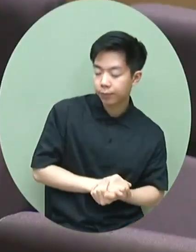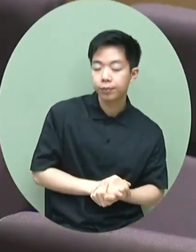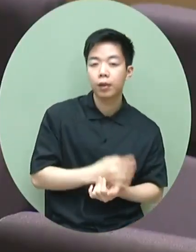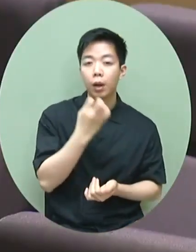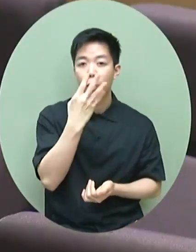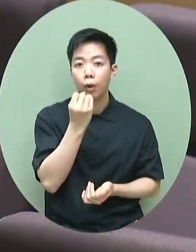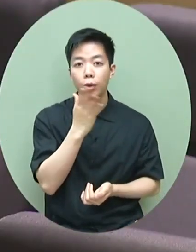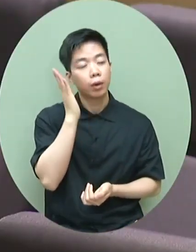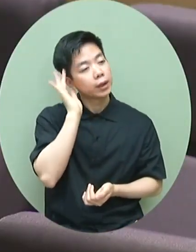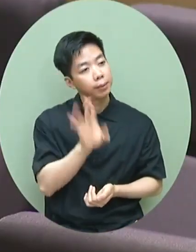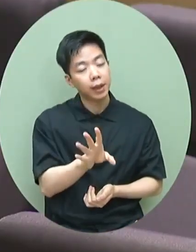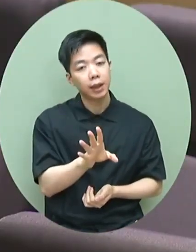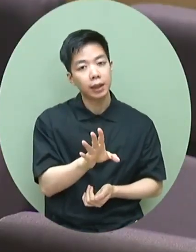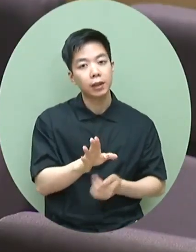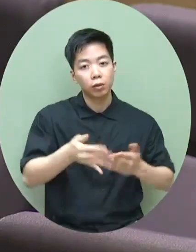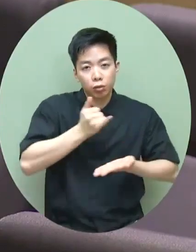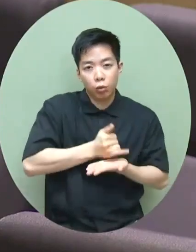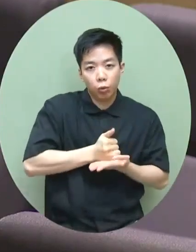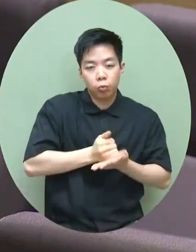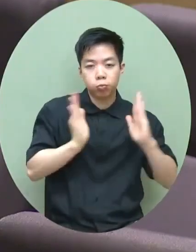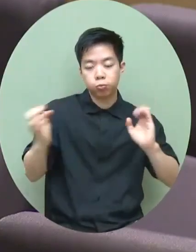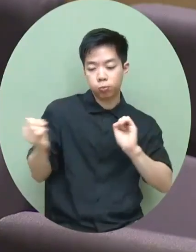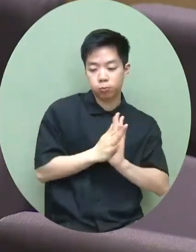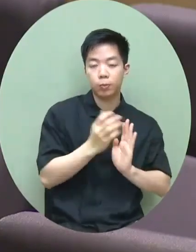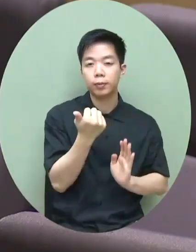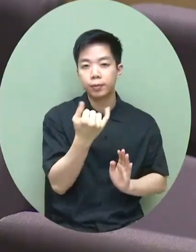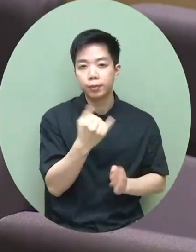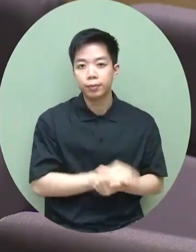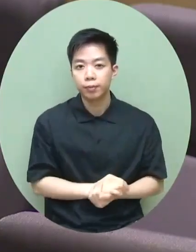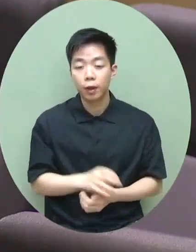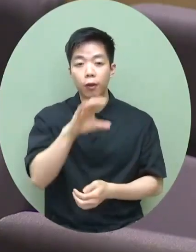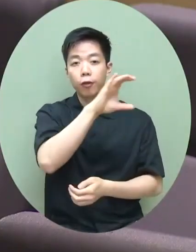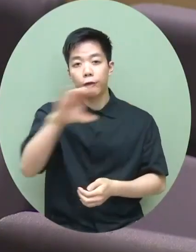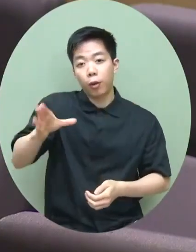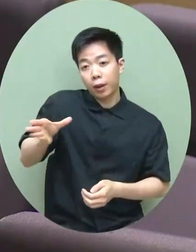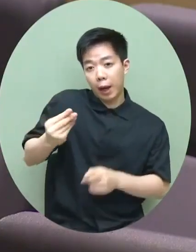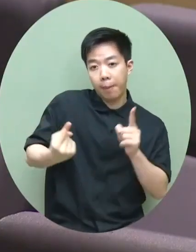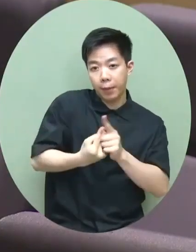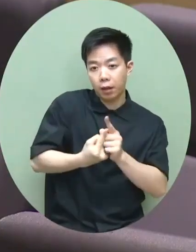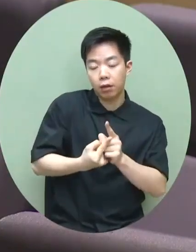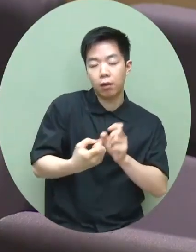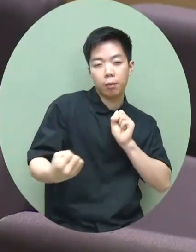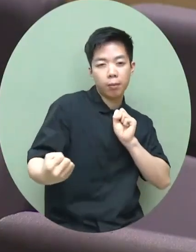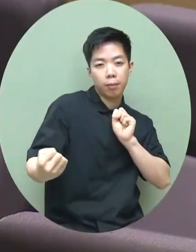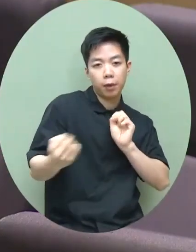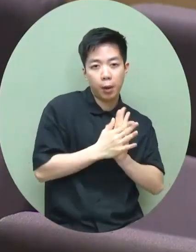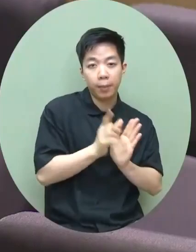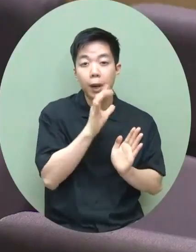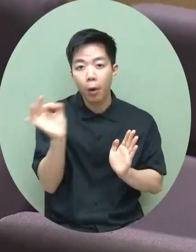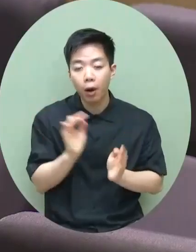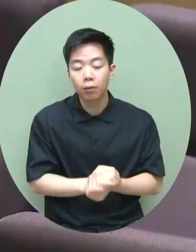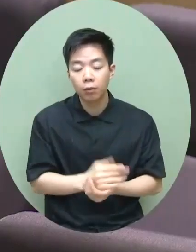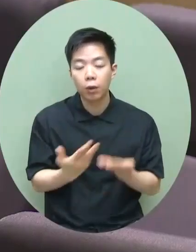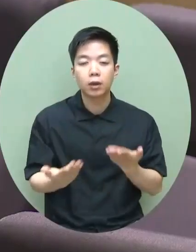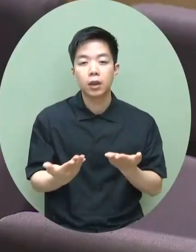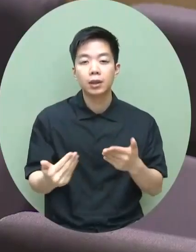佢同層嘅人有冇受到感染或者被列為密切接觸者咁樣咧？另外就想問啦，見到嗰個疫情連續